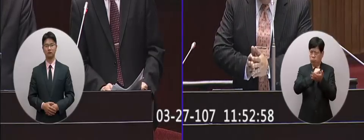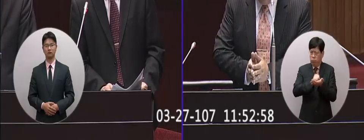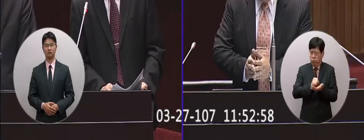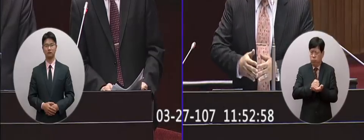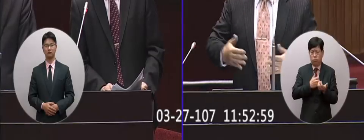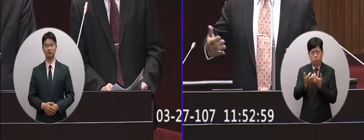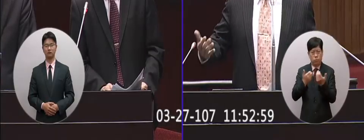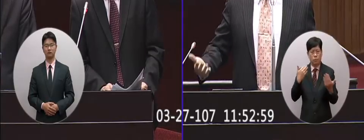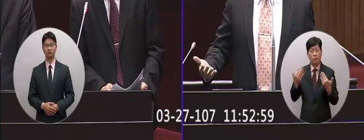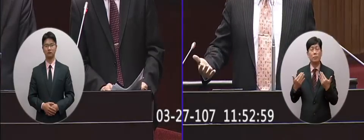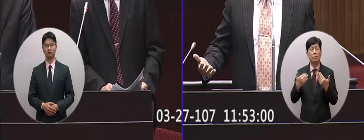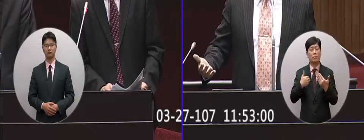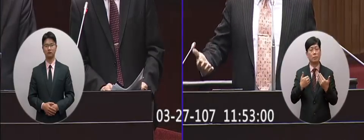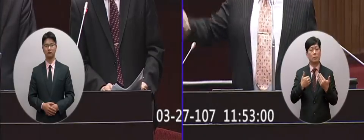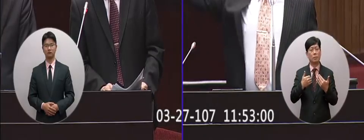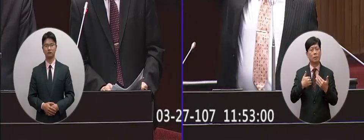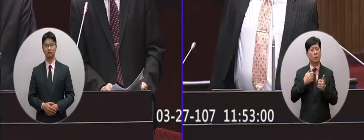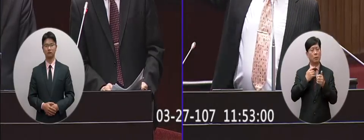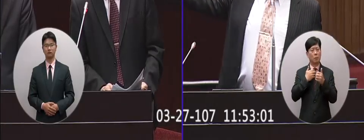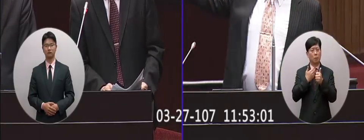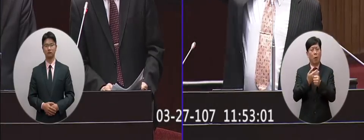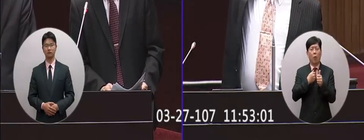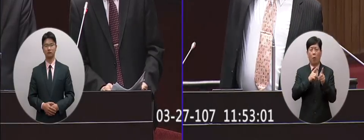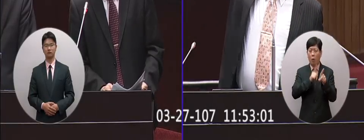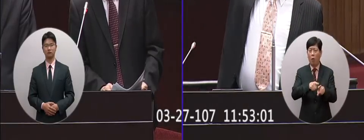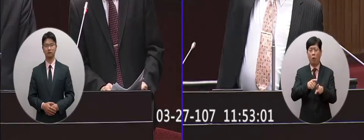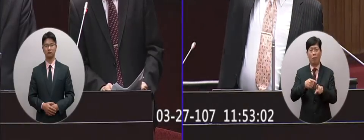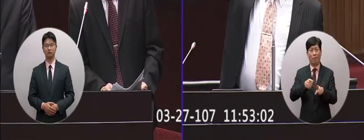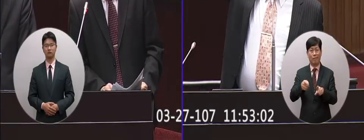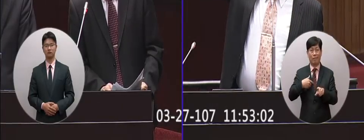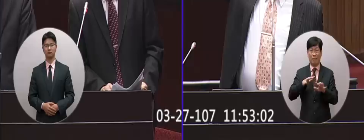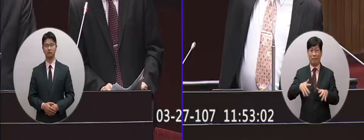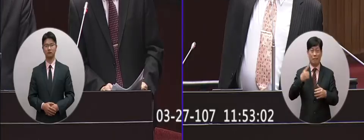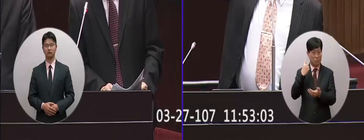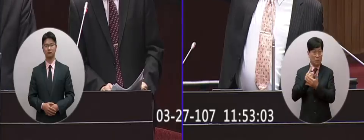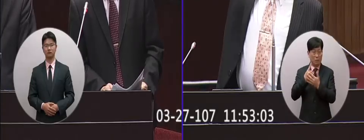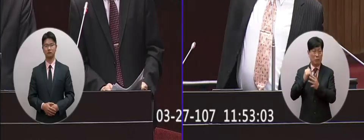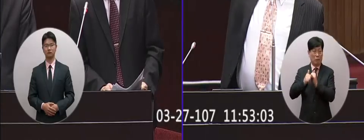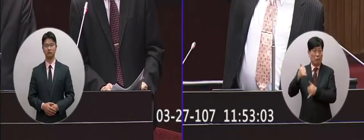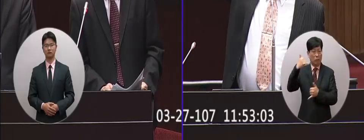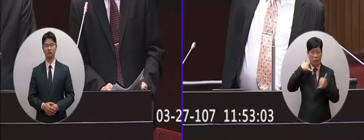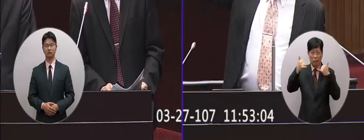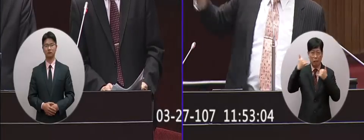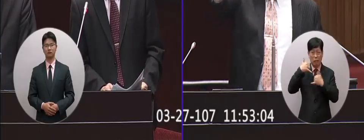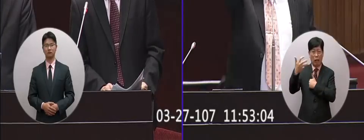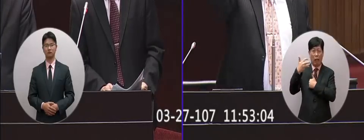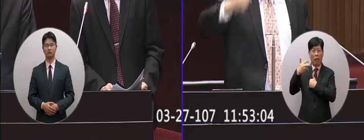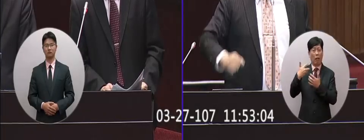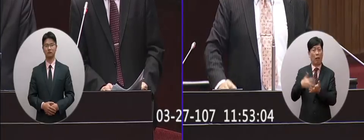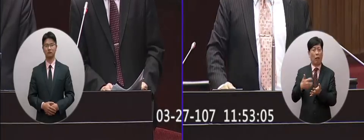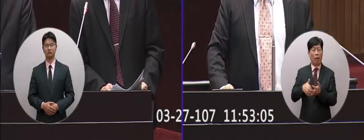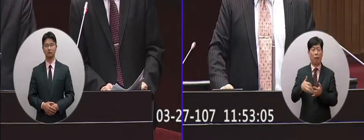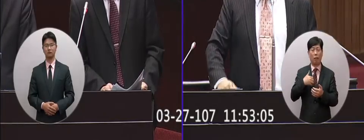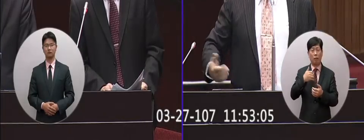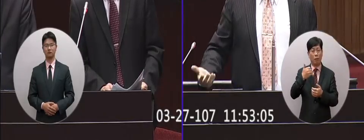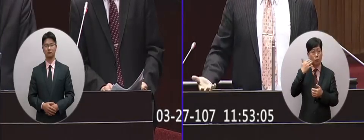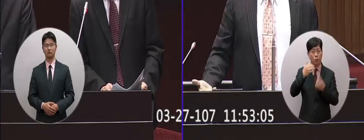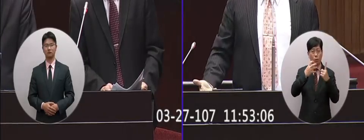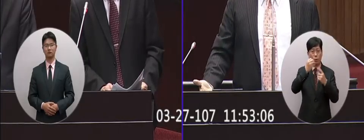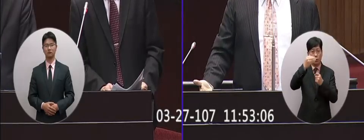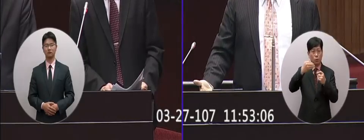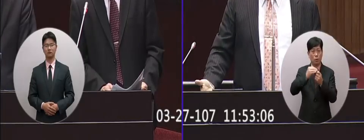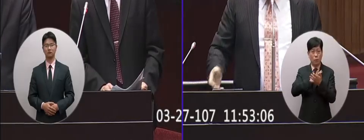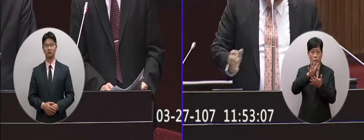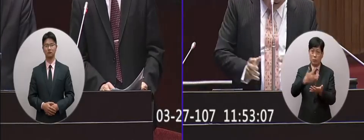的方向，大家才知道嘛。不管现在每天接到电话，哦，民众的陈情都是这样嘛。啊，100控告年以后到底要怎样，不